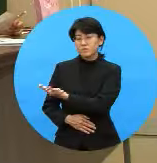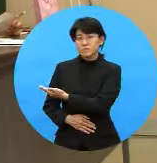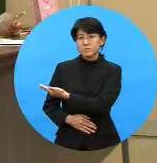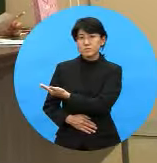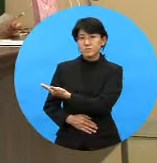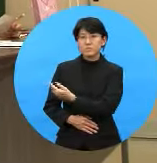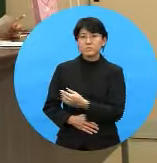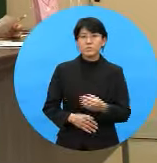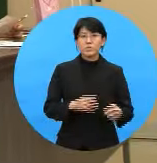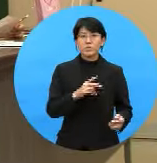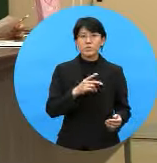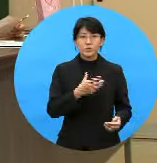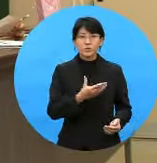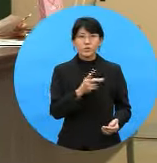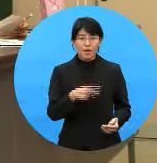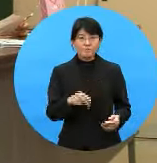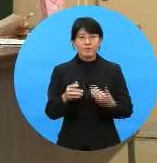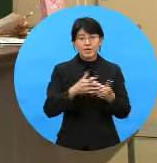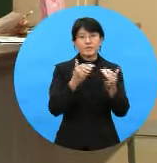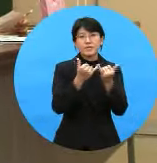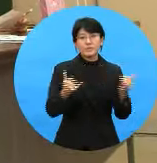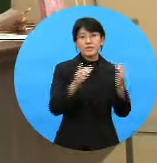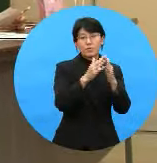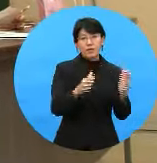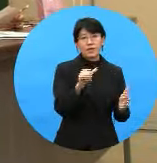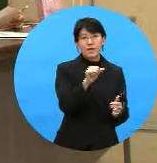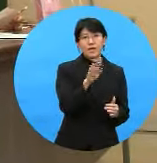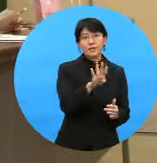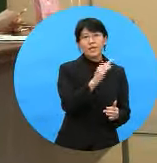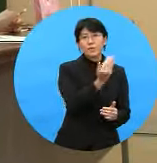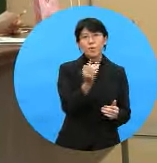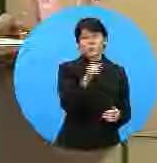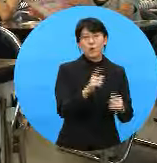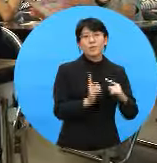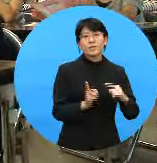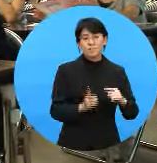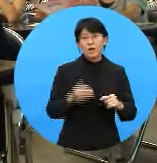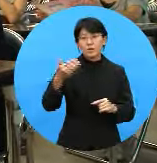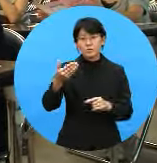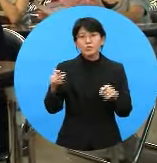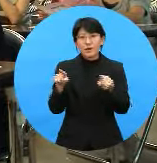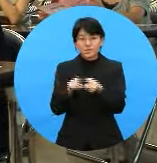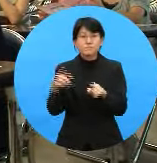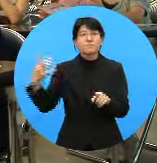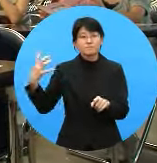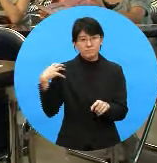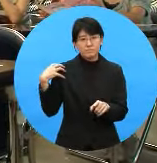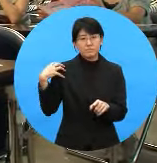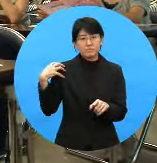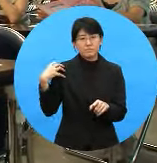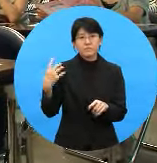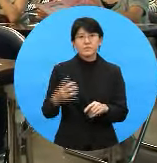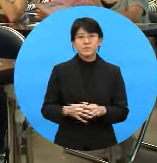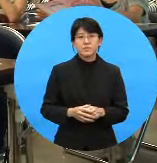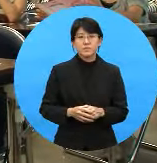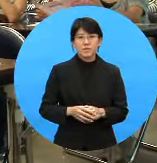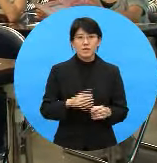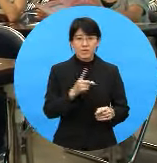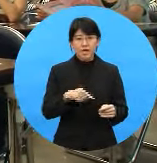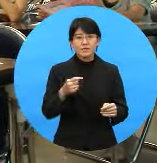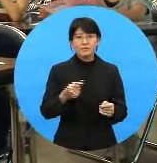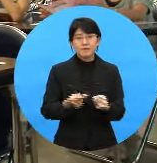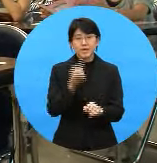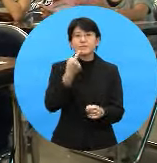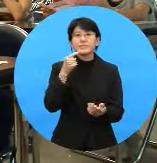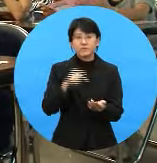この講座は乳がんの体験者の会、あけぼの練馬と区が主催したもので、乳がんにかかりや